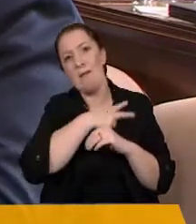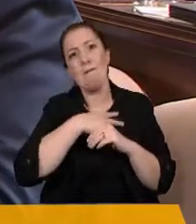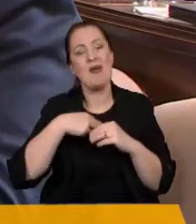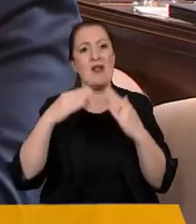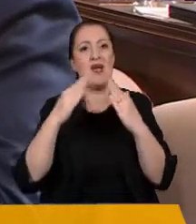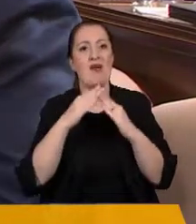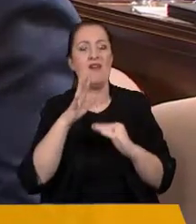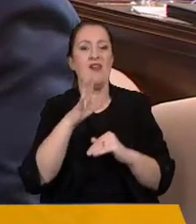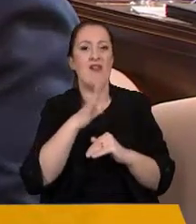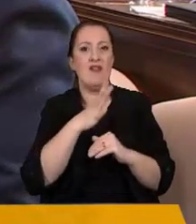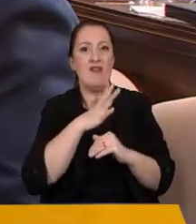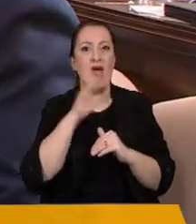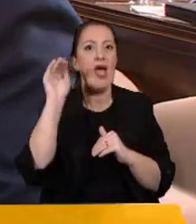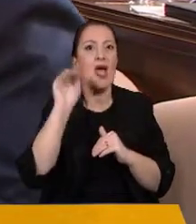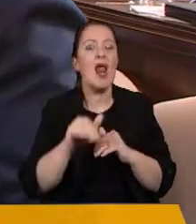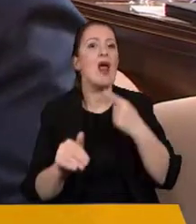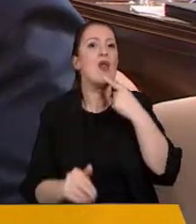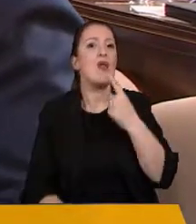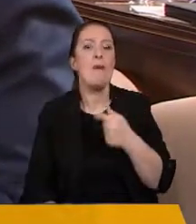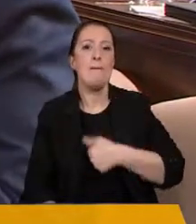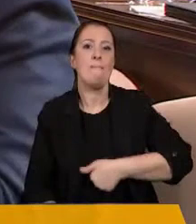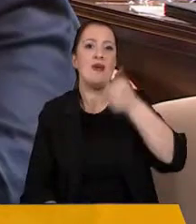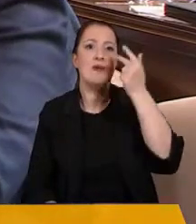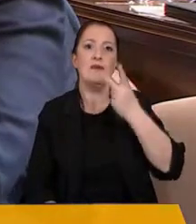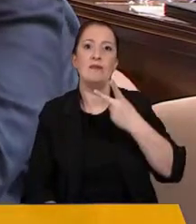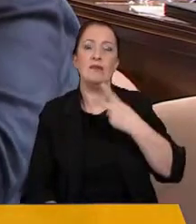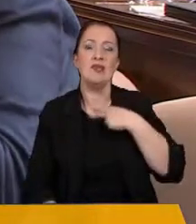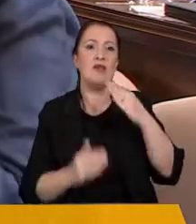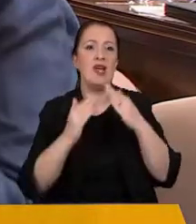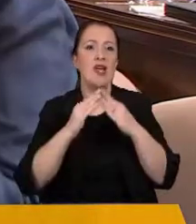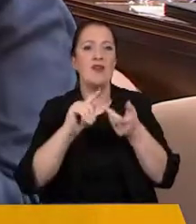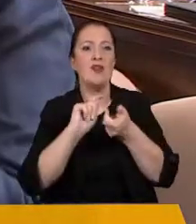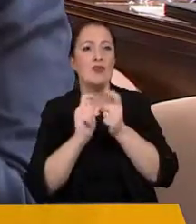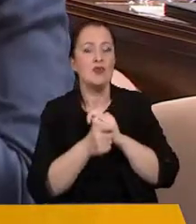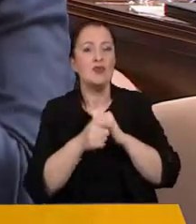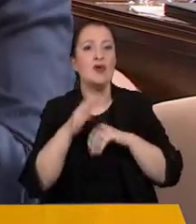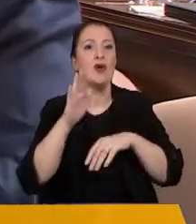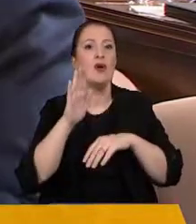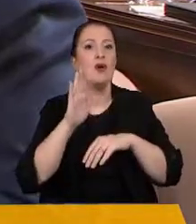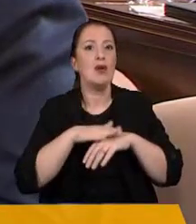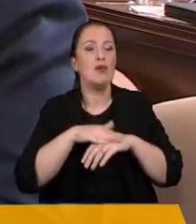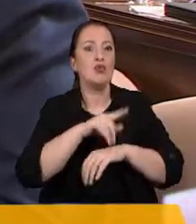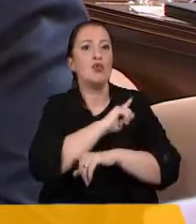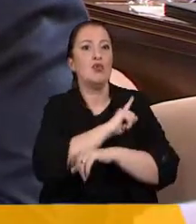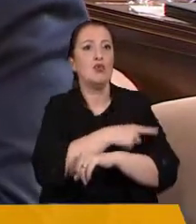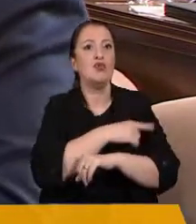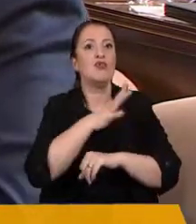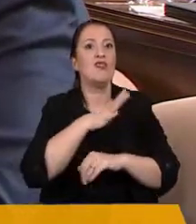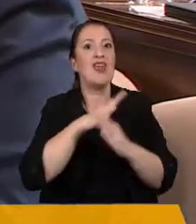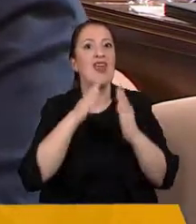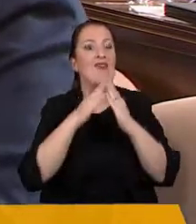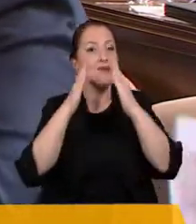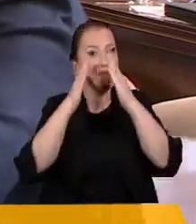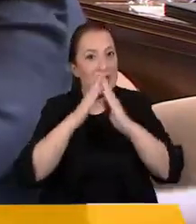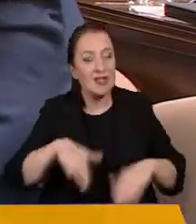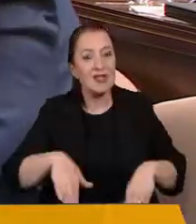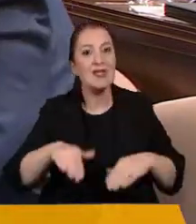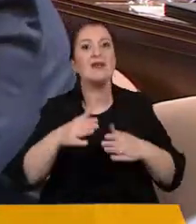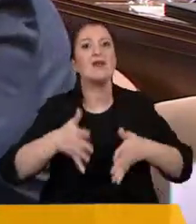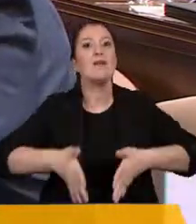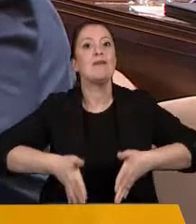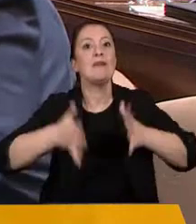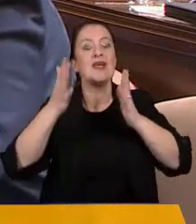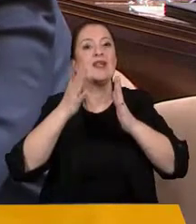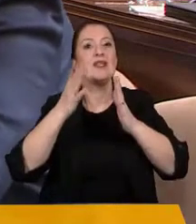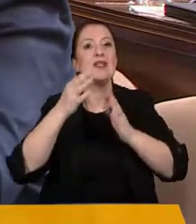Bakın gelenler şunu söylüyor, başkanım bizim kentsel dönüşü yapacak gücümüz var, evimizi yıkıp binamızı, sitemizi yıkıp yenisini yapmak